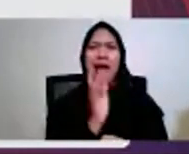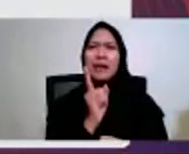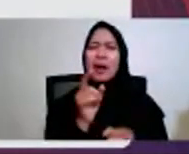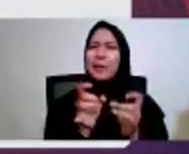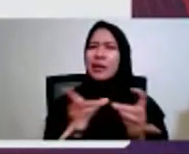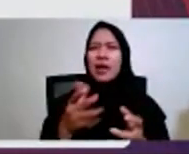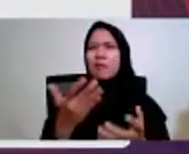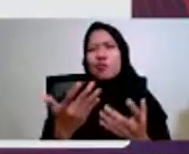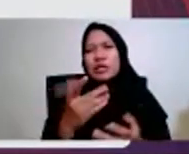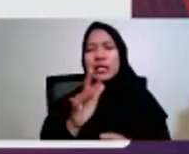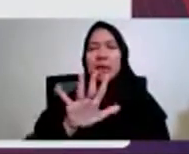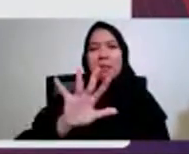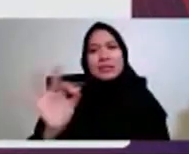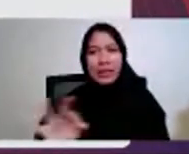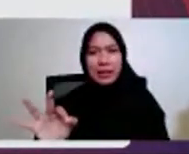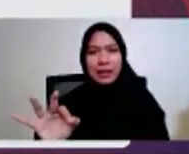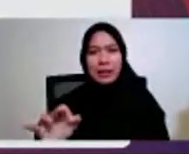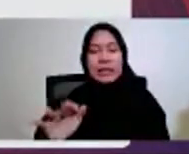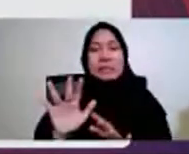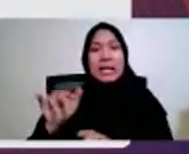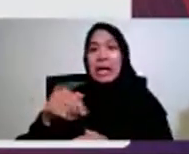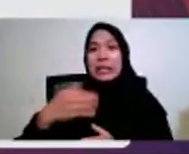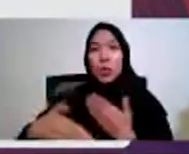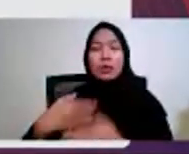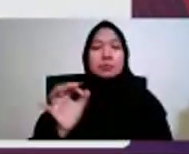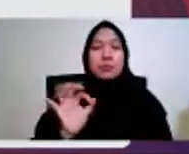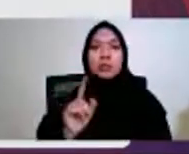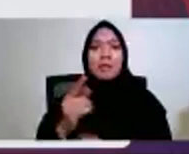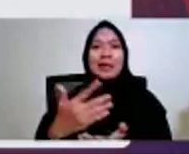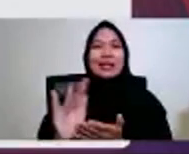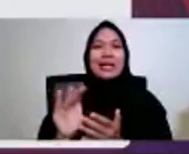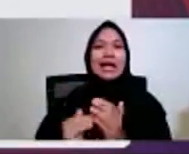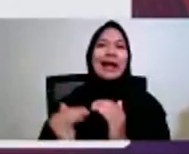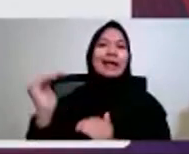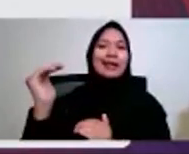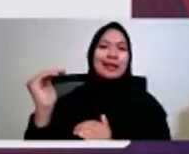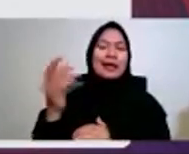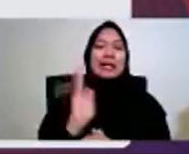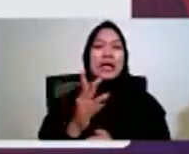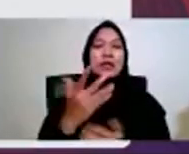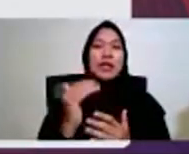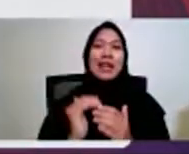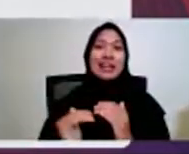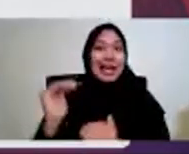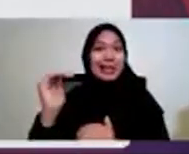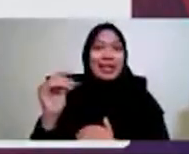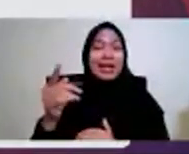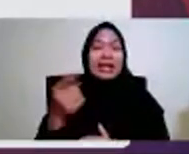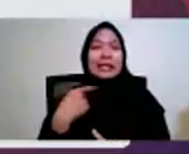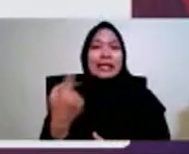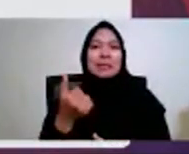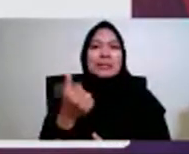5% ya sementara ini belum kita lakukan karena terjadi kita baru naik nih pada warnanya kalau sudah agak naik itu kita bisa